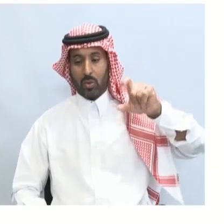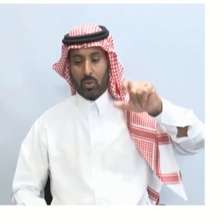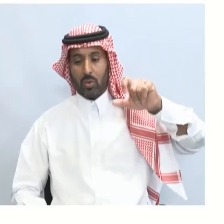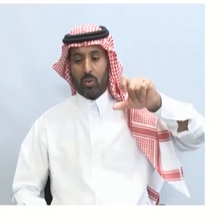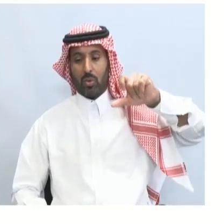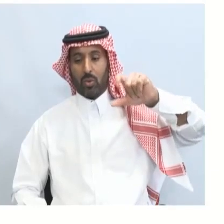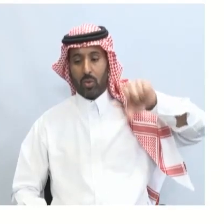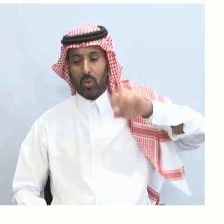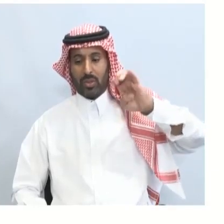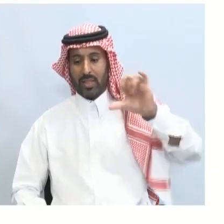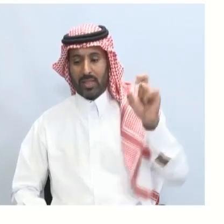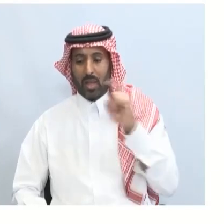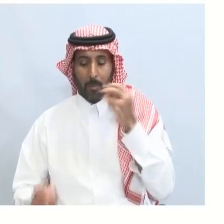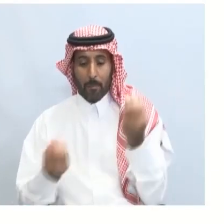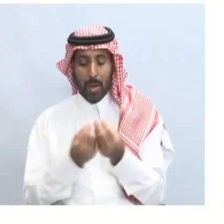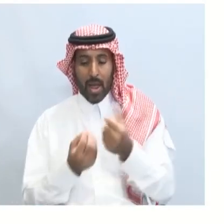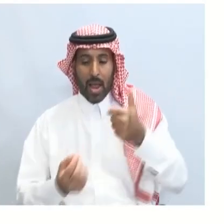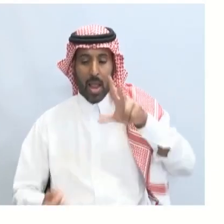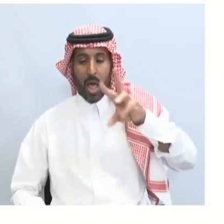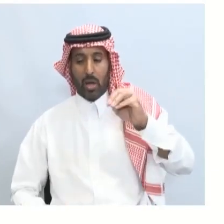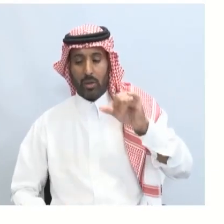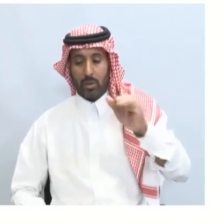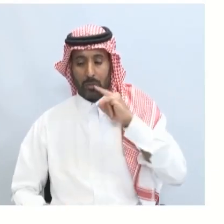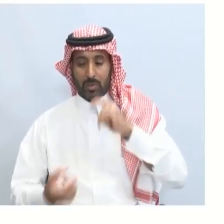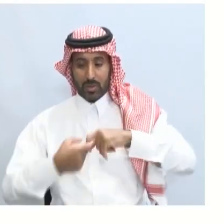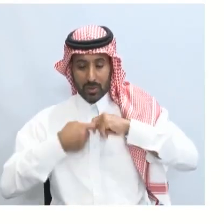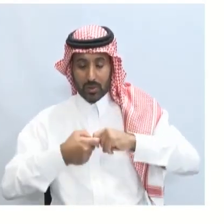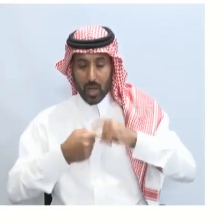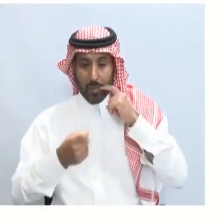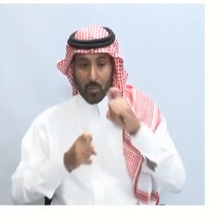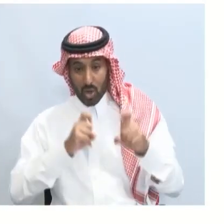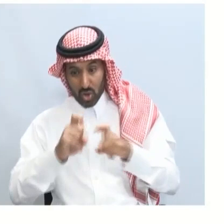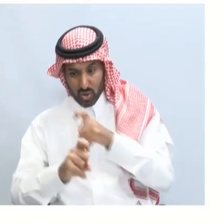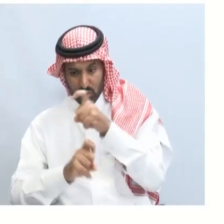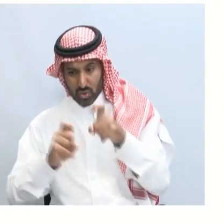والهيليوم ان يتحد مع الالكترونات